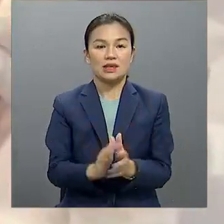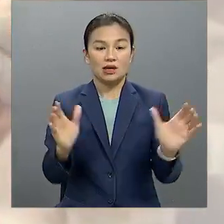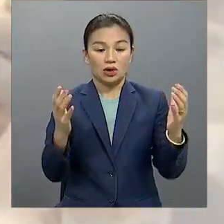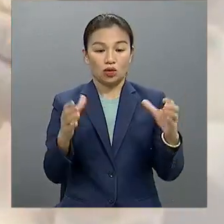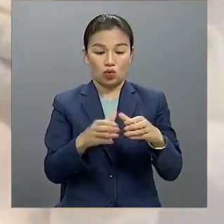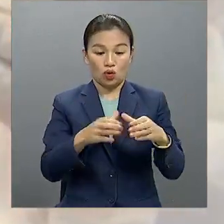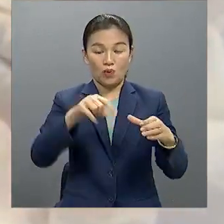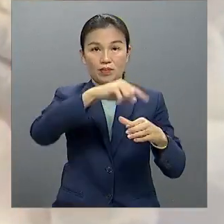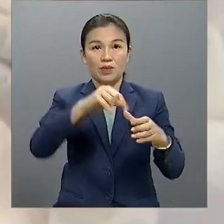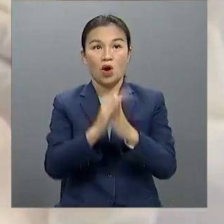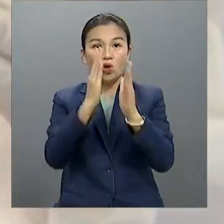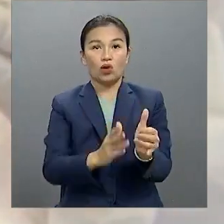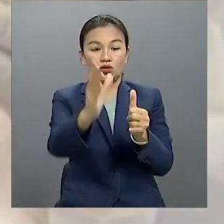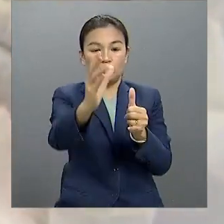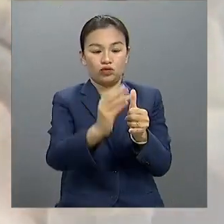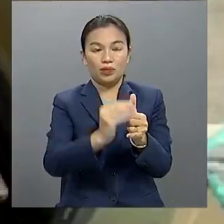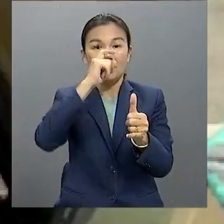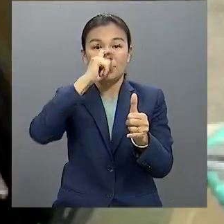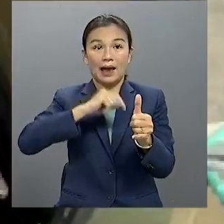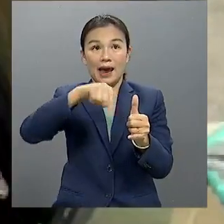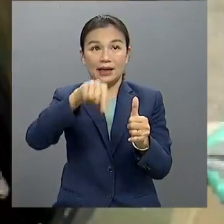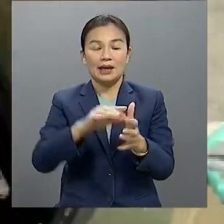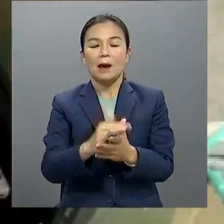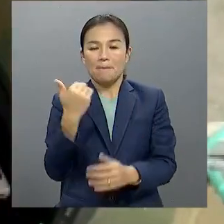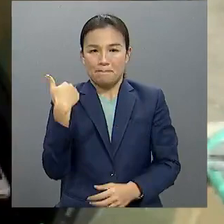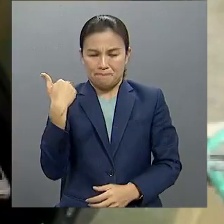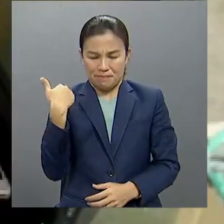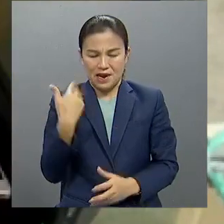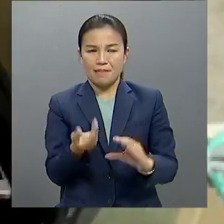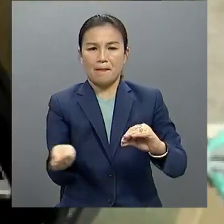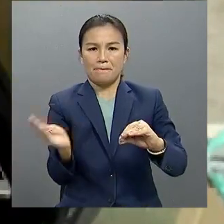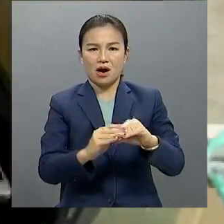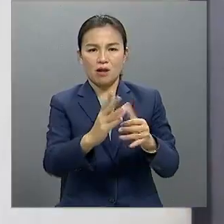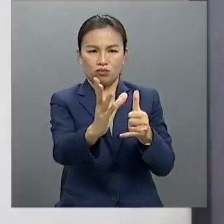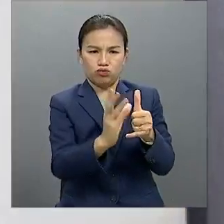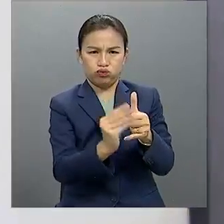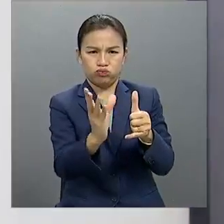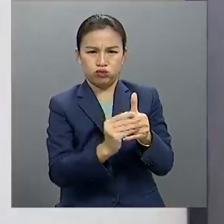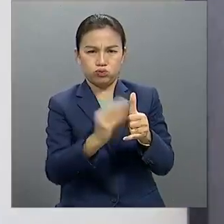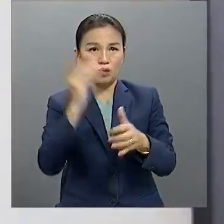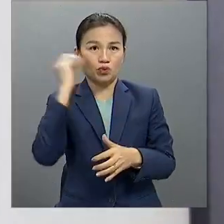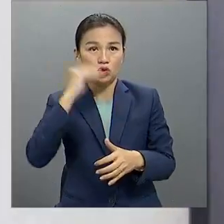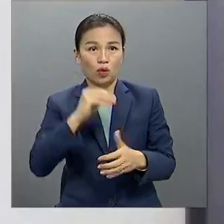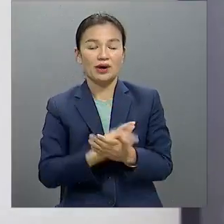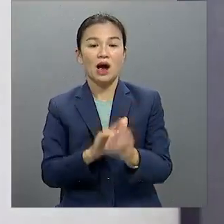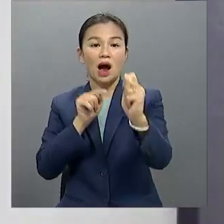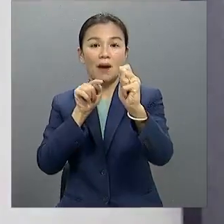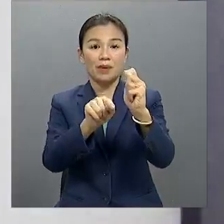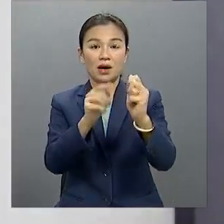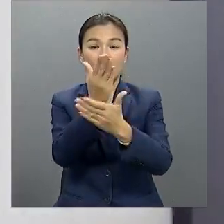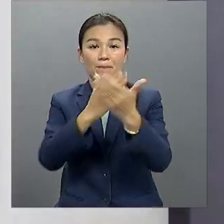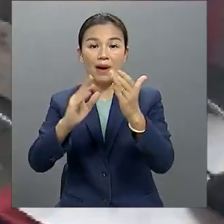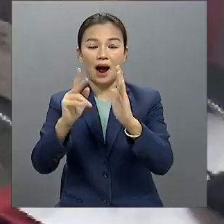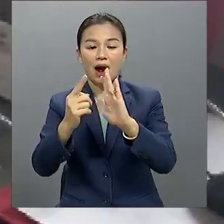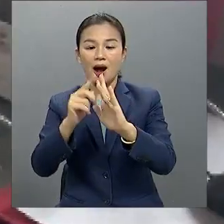ผู้ติดเชื้อในประเทศไทยยังมีจำนวนผู้ติดเชื้อเพิ่มขึ้นทุกวันโดยเฉพาะเขตบางเขนที่ตอนนี้การตรวจเชิงรุกคั